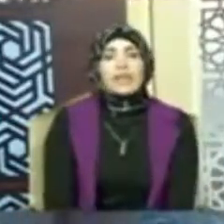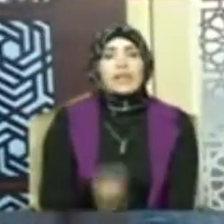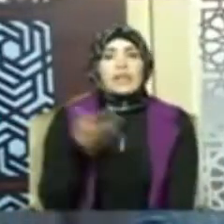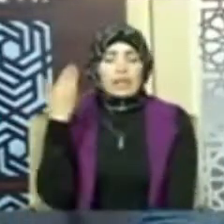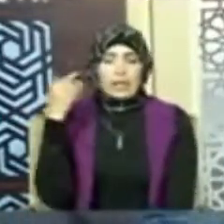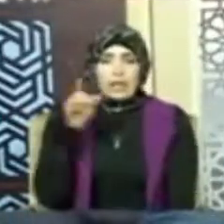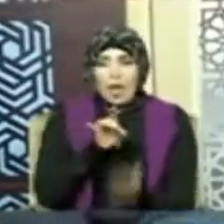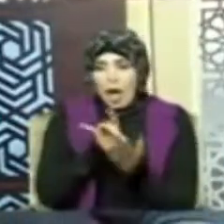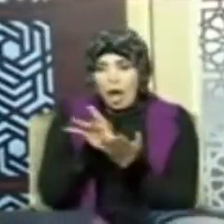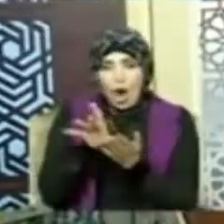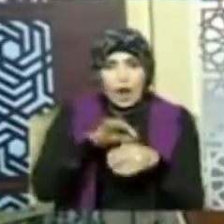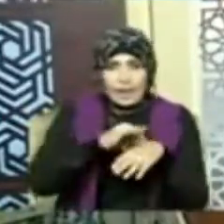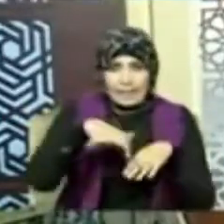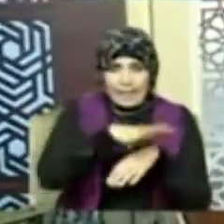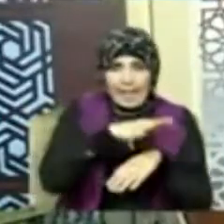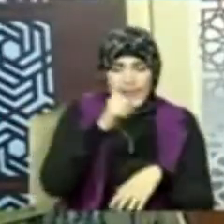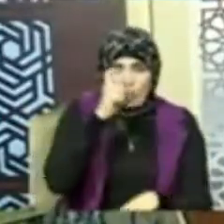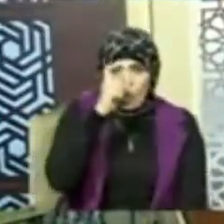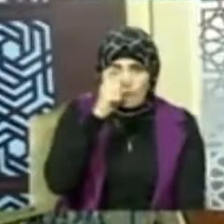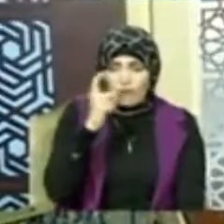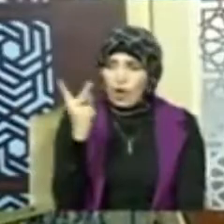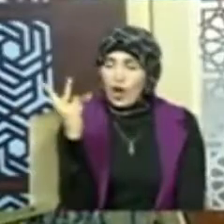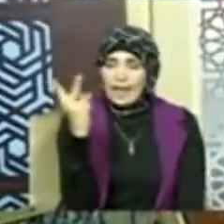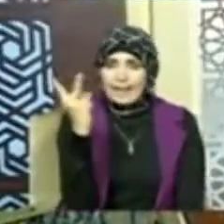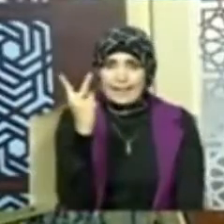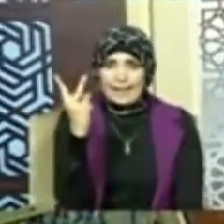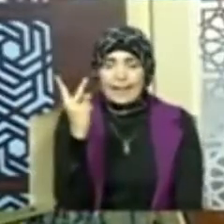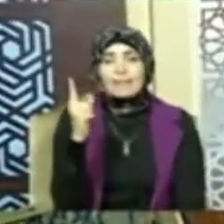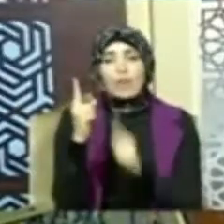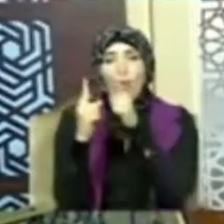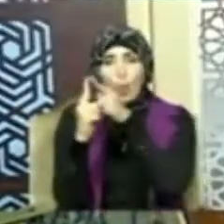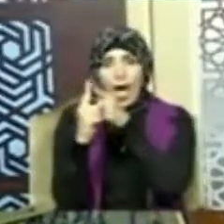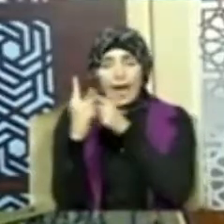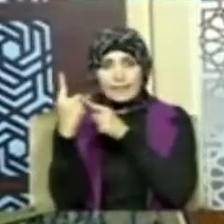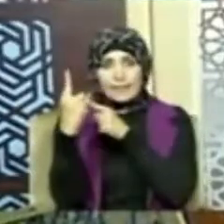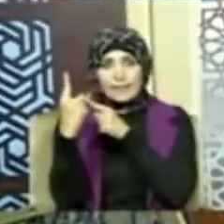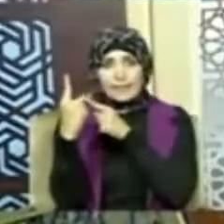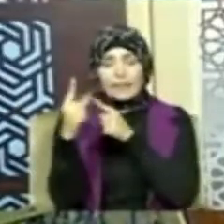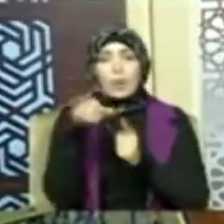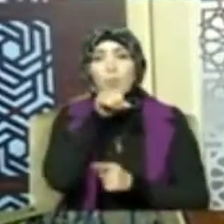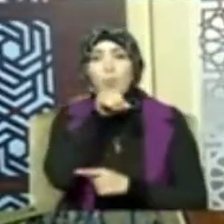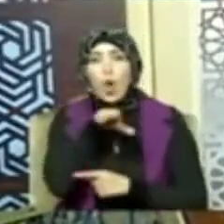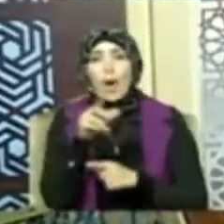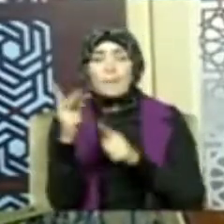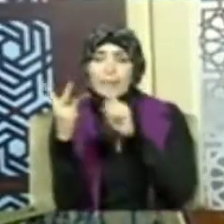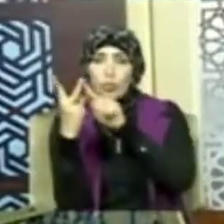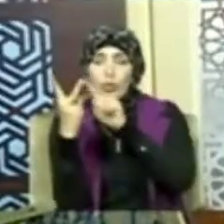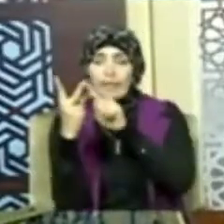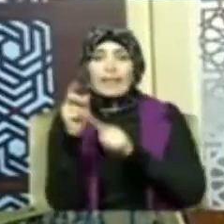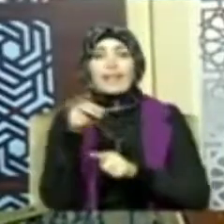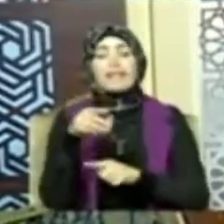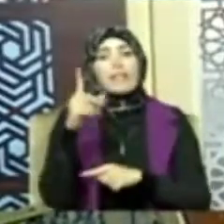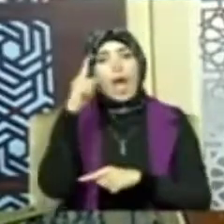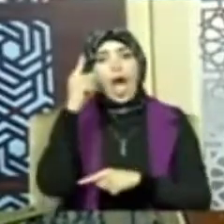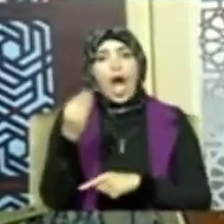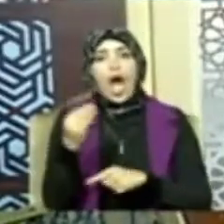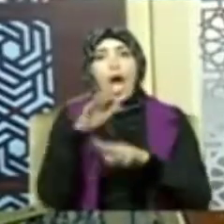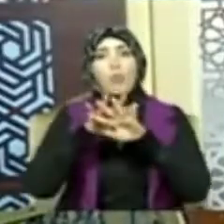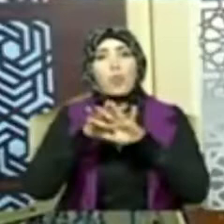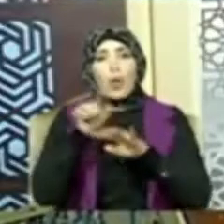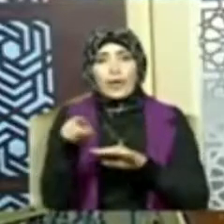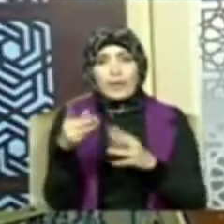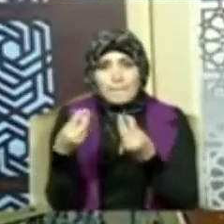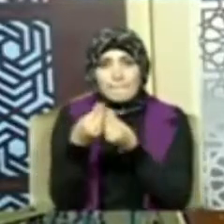ثاني اثنين، واحد من اثنين لا ثالث لهم إلا الله. إذ هما في الغار والصديق يقول: